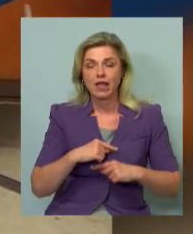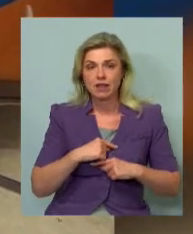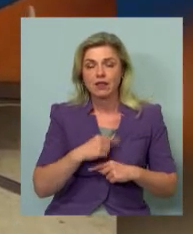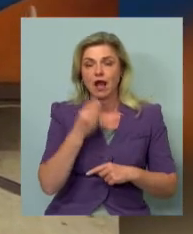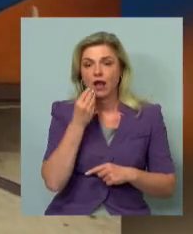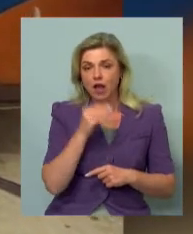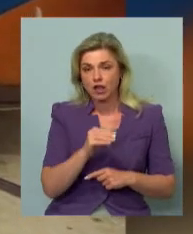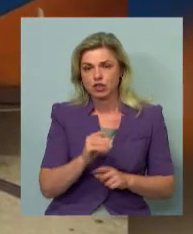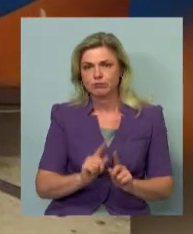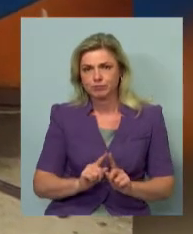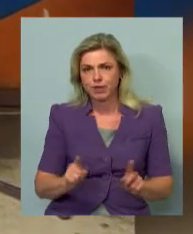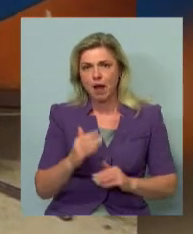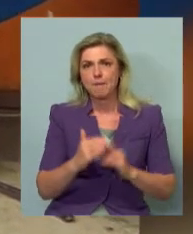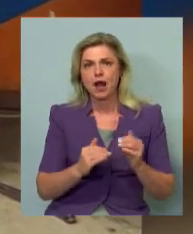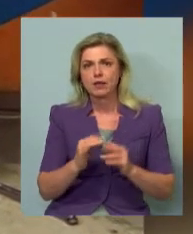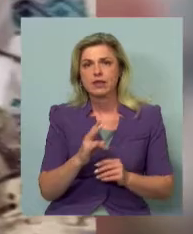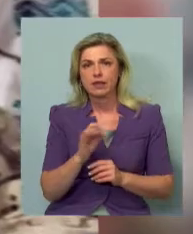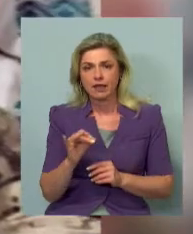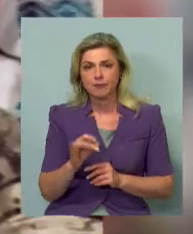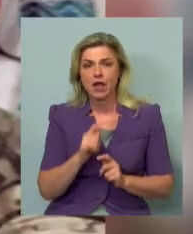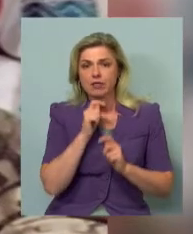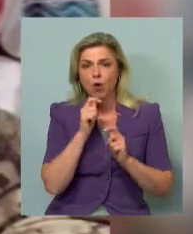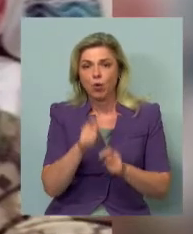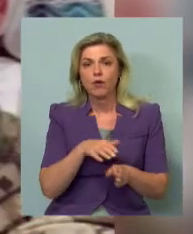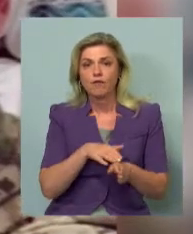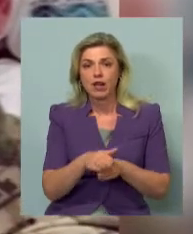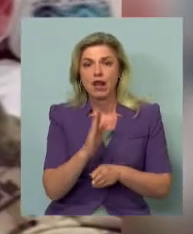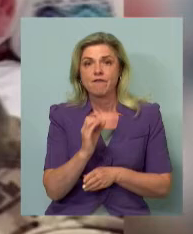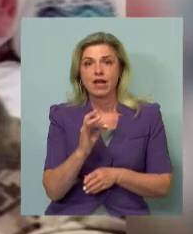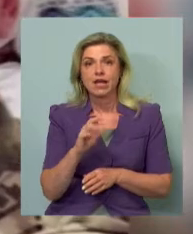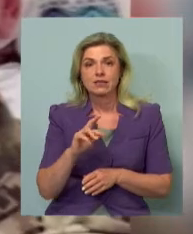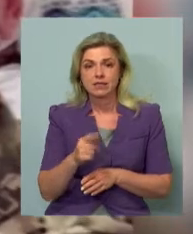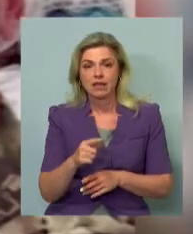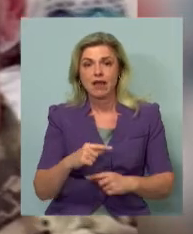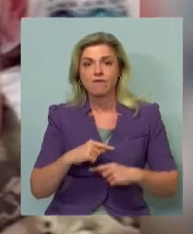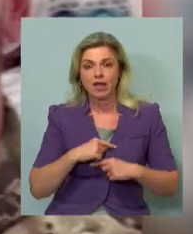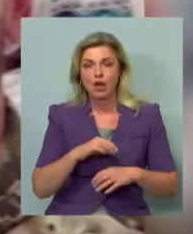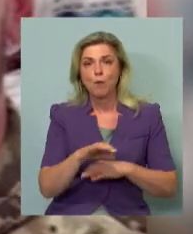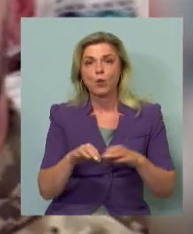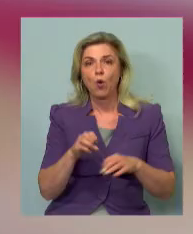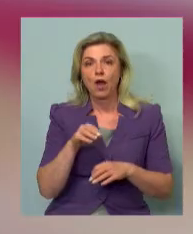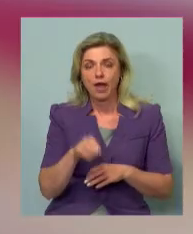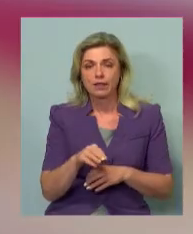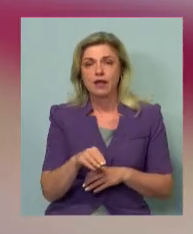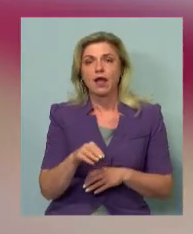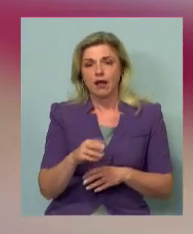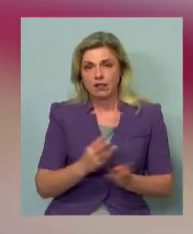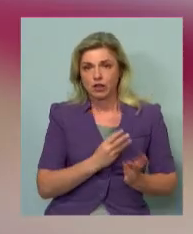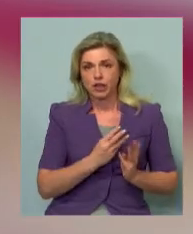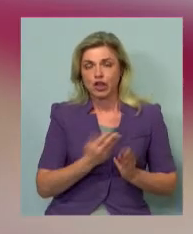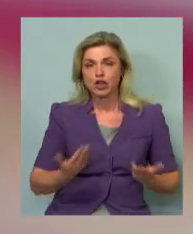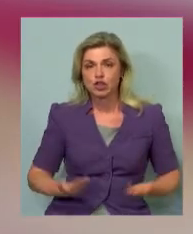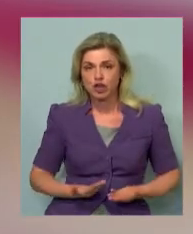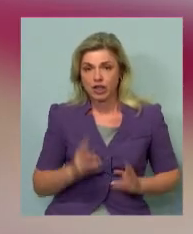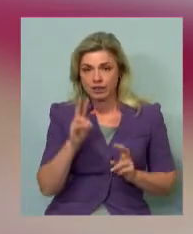практики 2020. Україна без кордонів». Нагородження відбулося у вересні. Фіналістами стали проєкт фонду «Натхнення жити», в якому участь